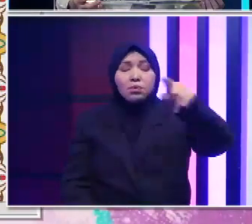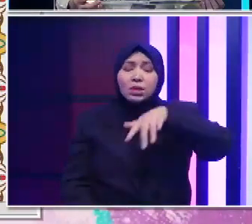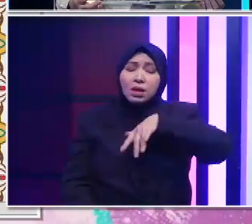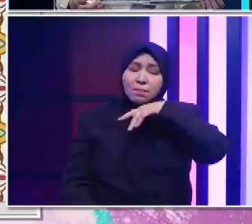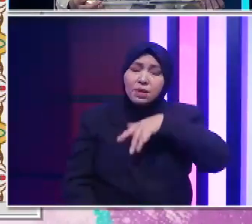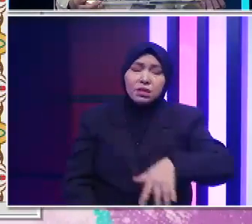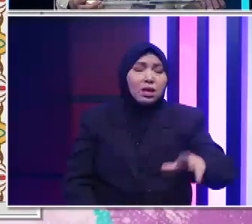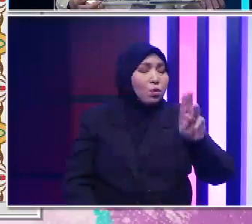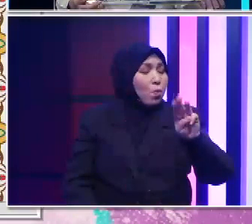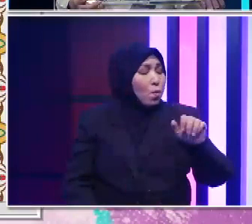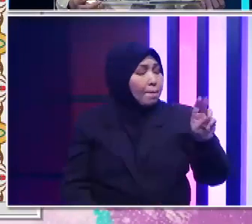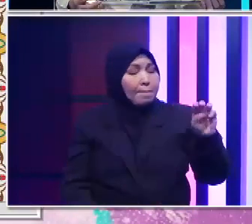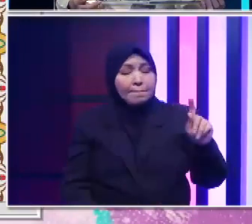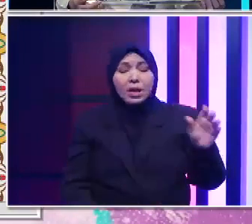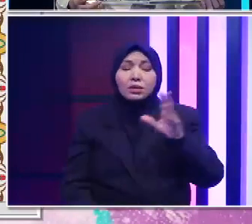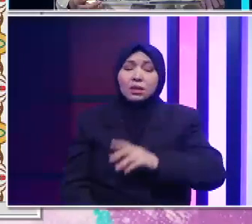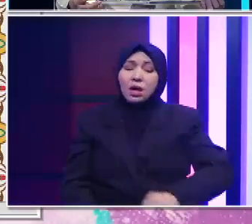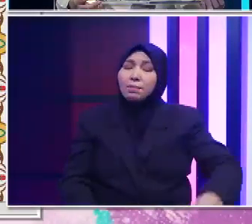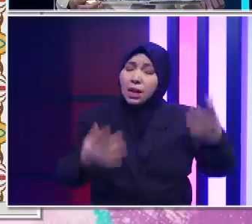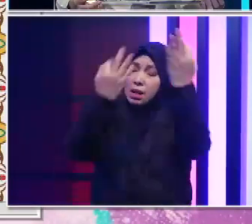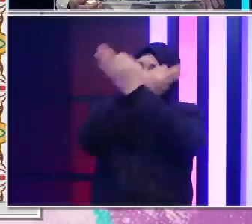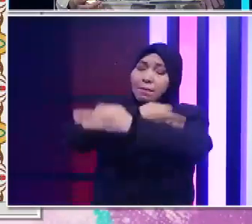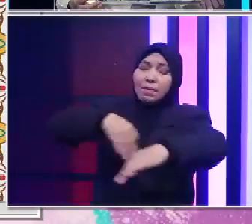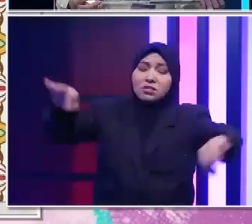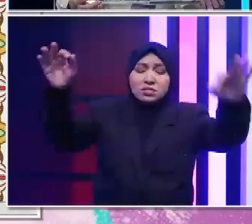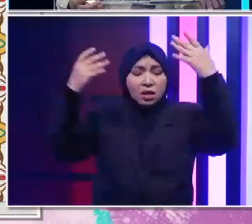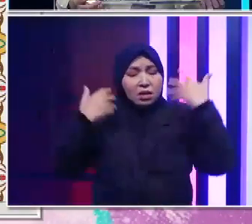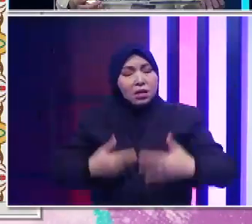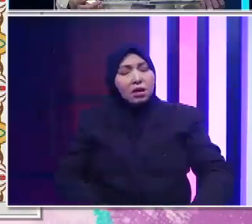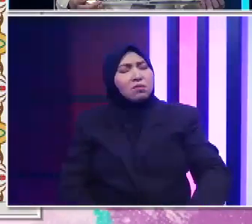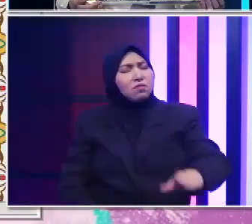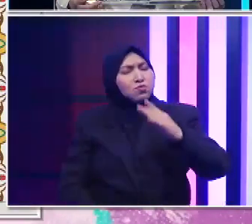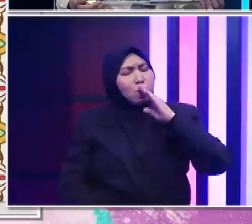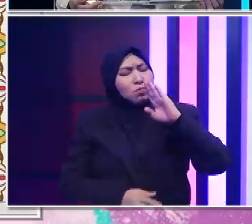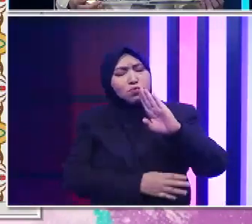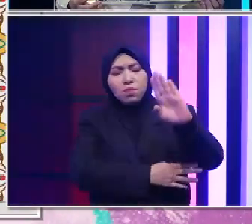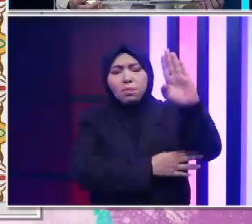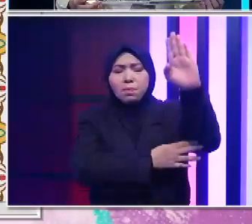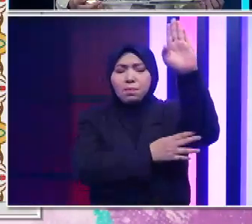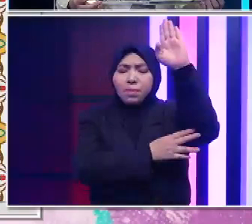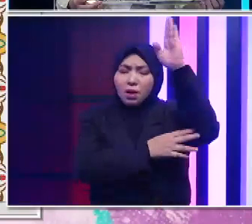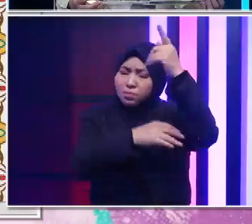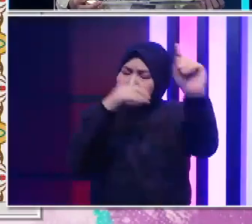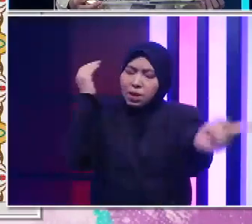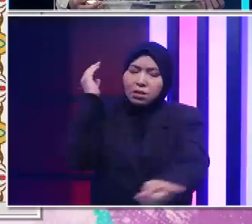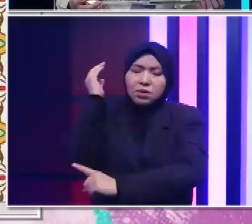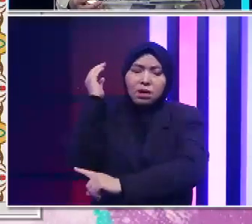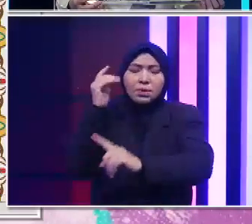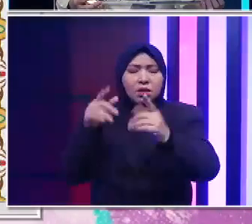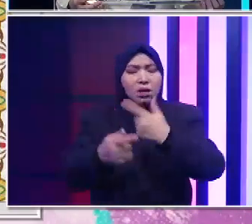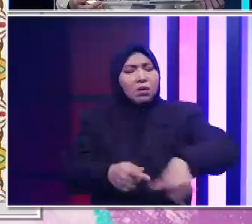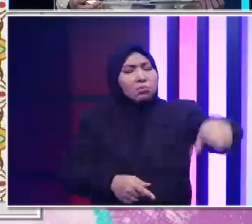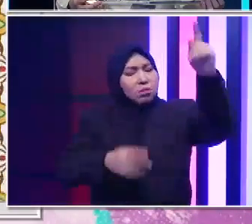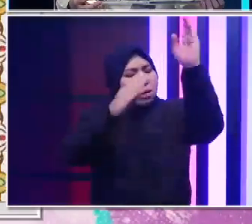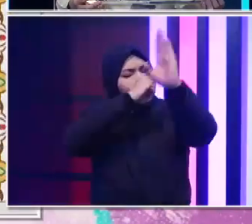manikum llahu maulakum wahuwalladzi mulhakim